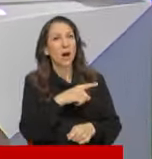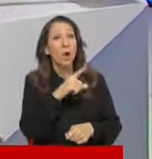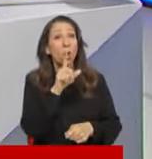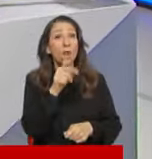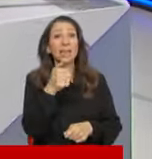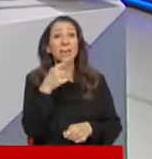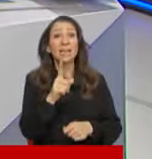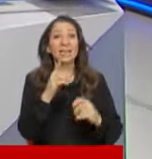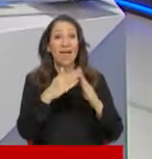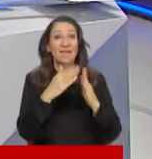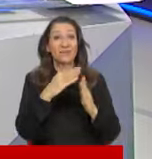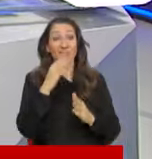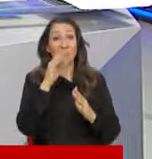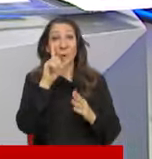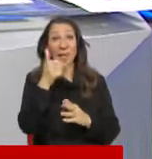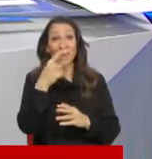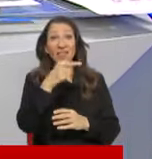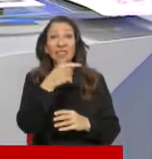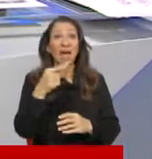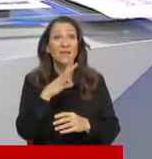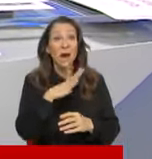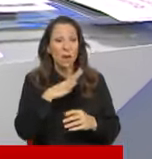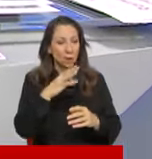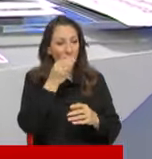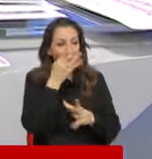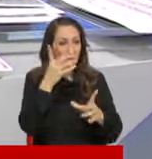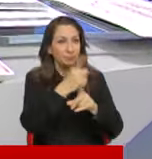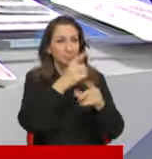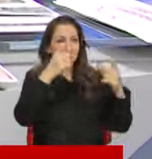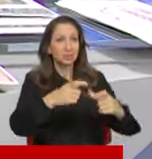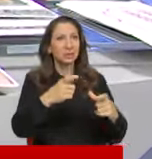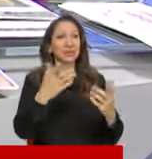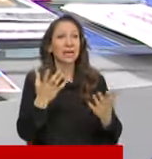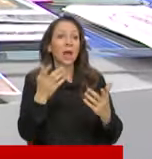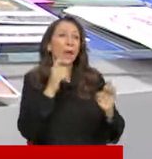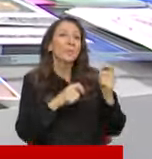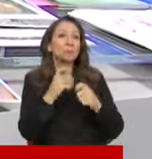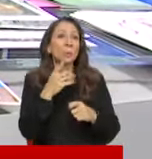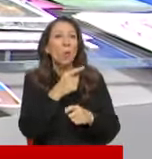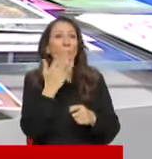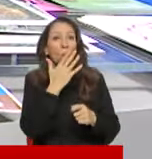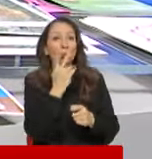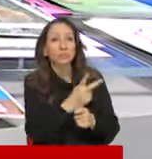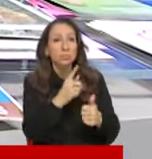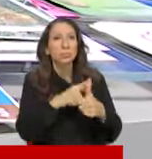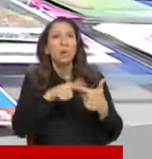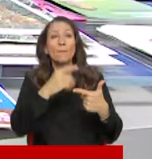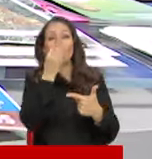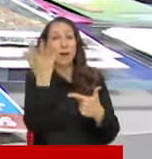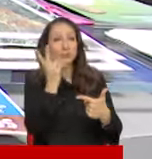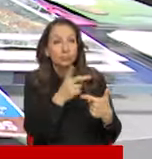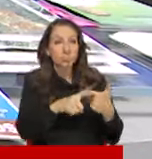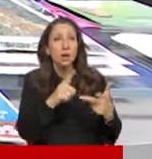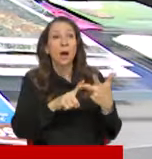16000 konut var 16.000 konut var donatı alan üzerinde yapılmış yani yapılmış Ama orası okul alanı yapılmış Ama orası park